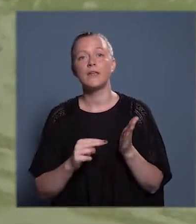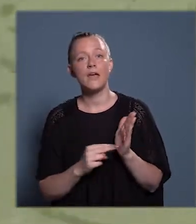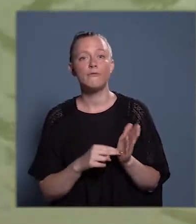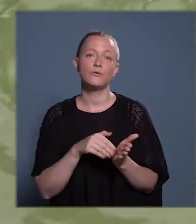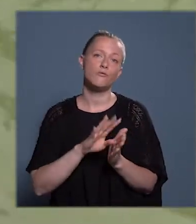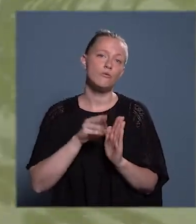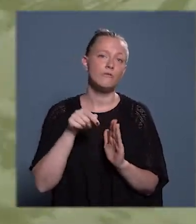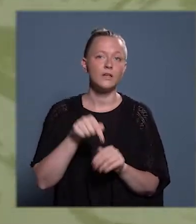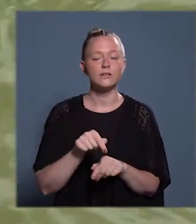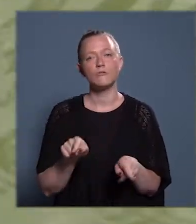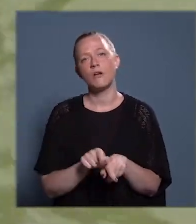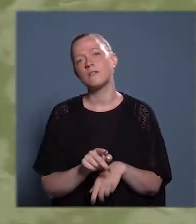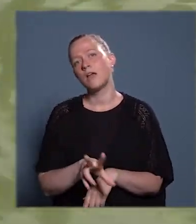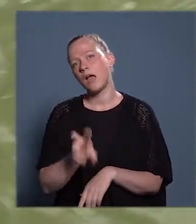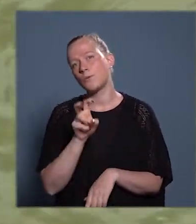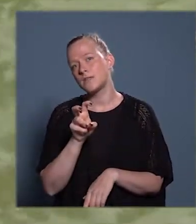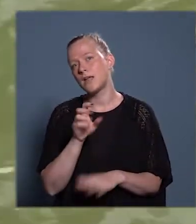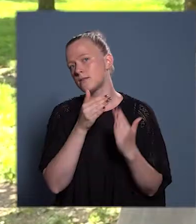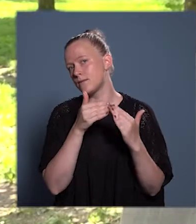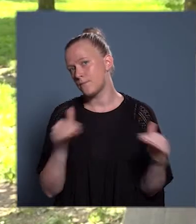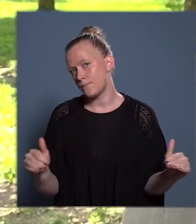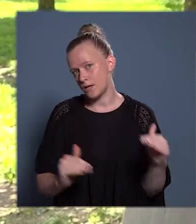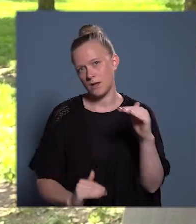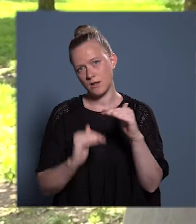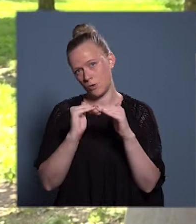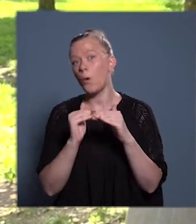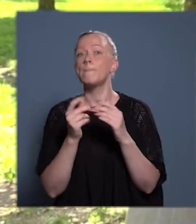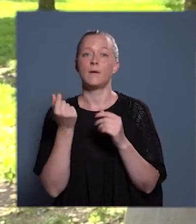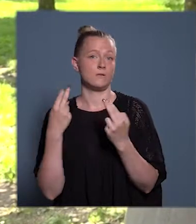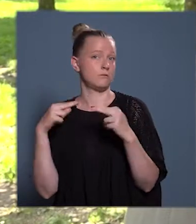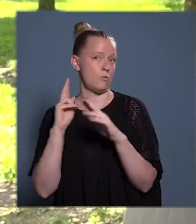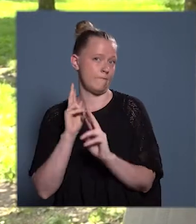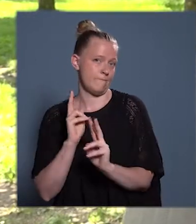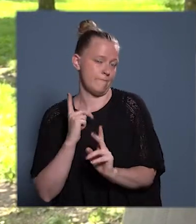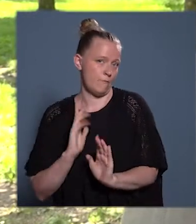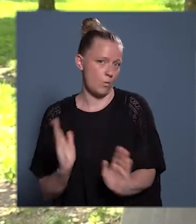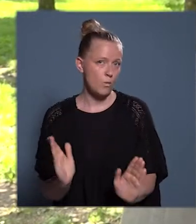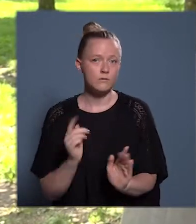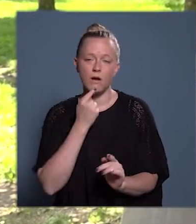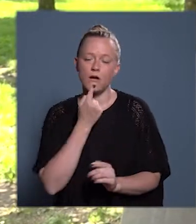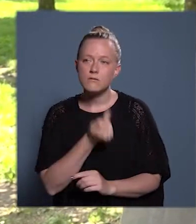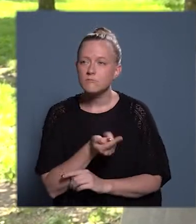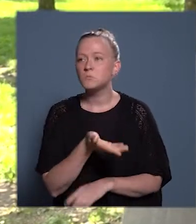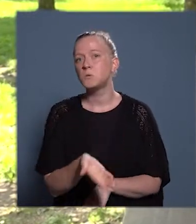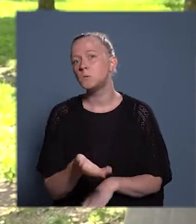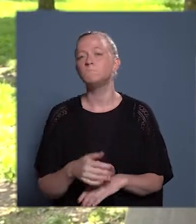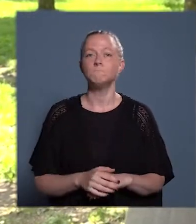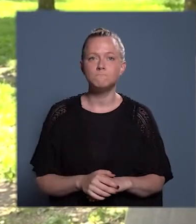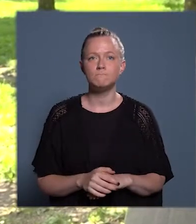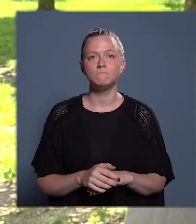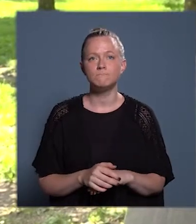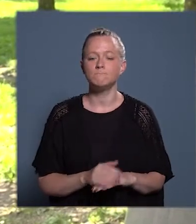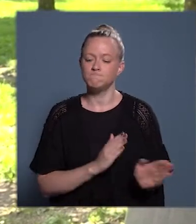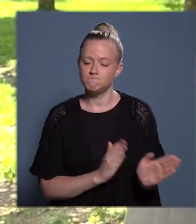az 300 milliónál pénzünknél sokkal több volt, és így azt mondtuk, hogy akkor